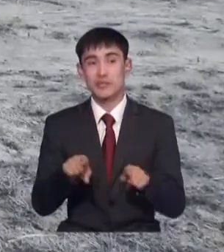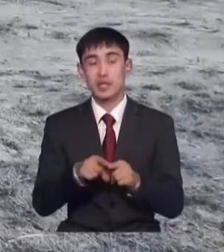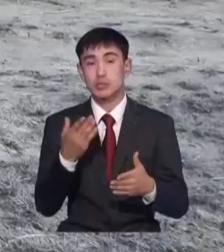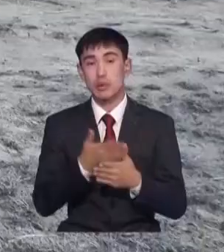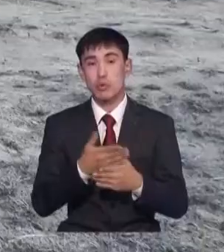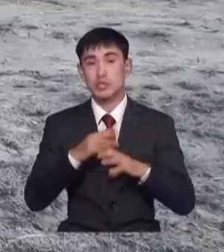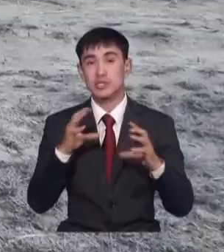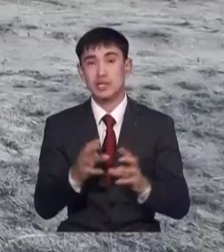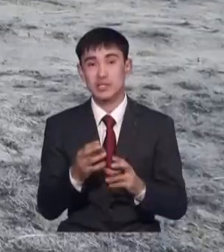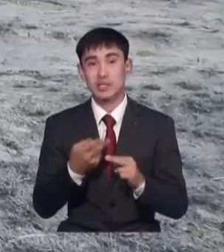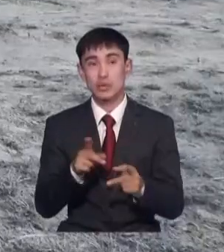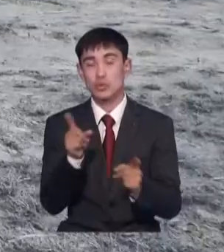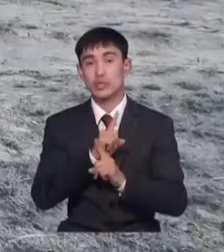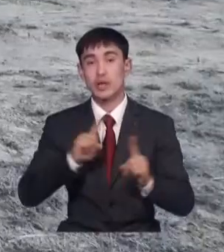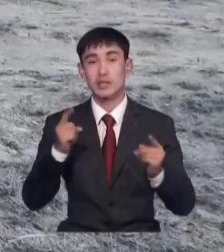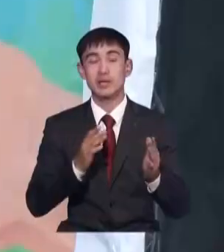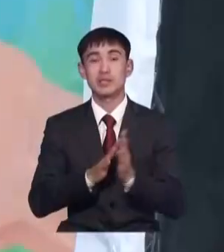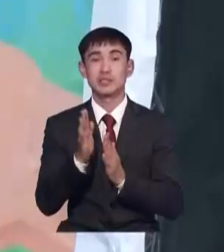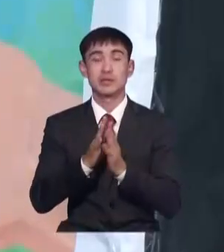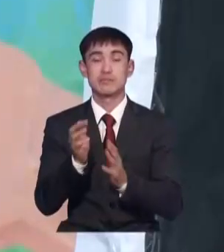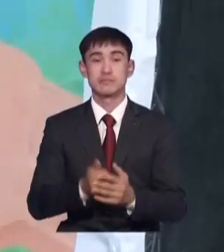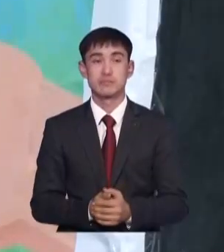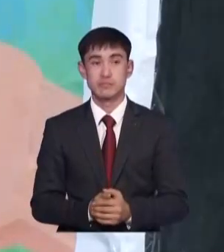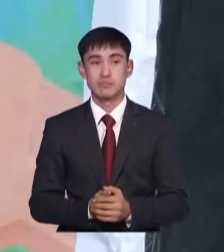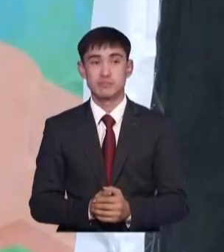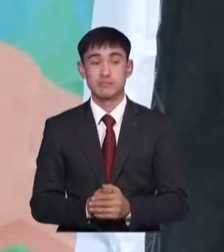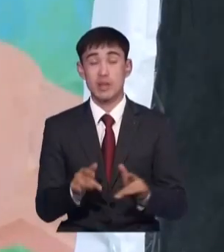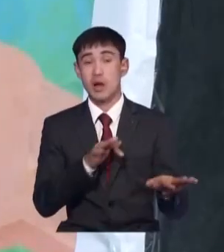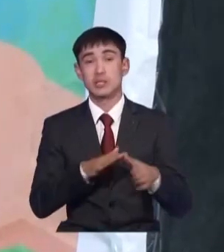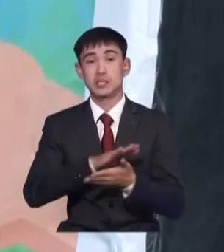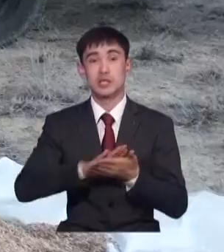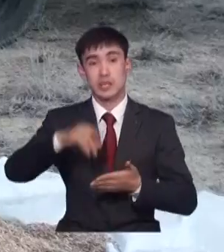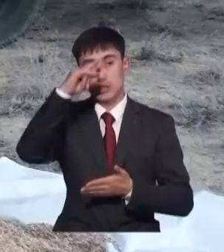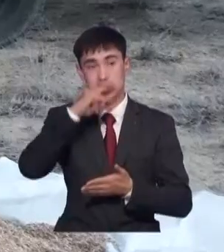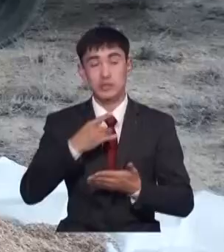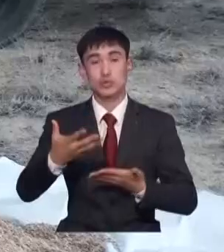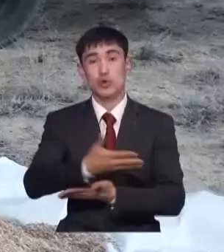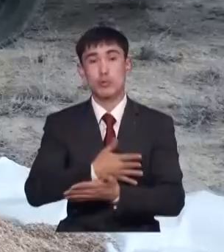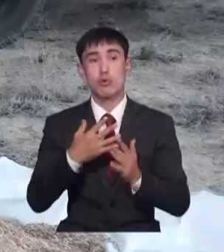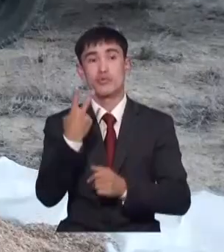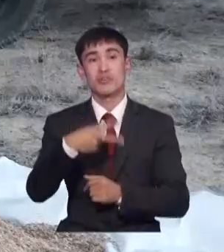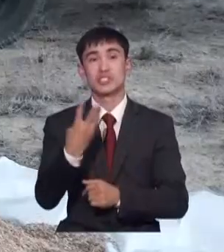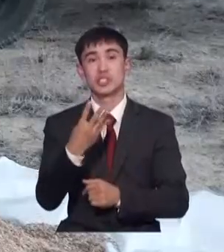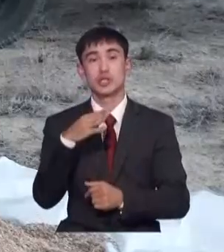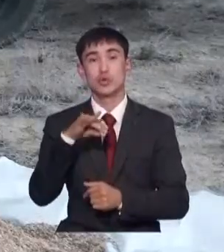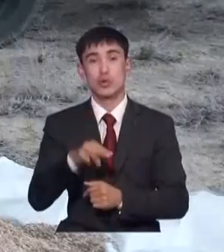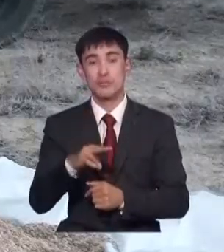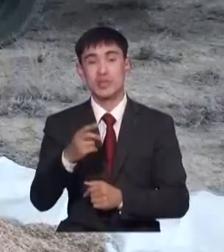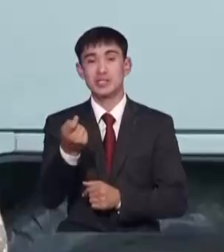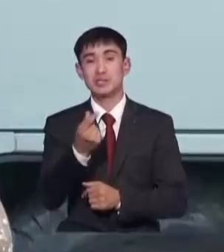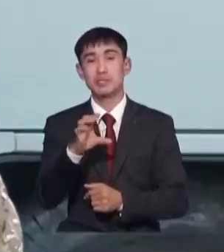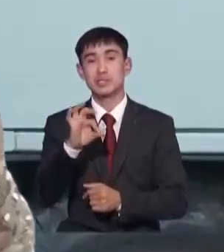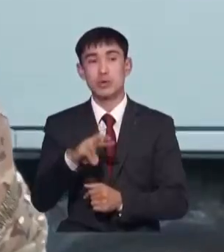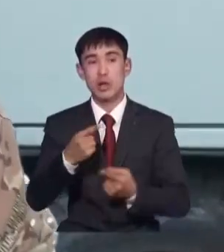помогло сохранить это уникальное растение. В рамках акции «Таза Казахстан» собрано более 24 тонн семян